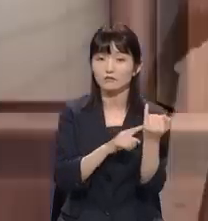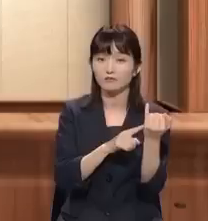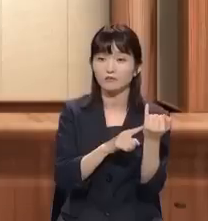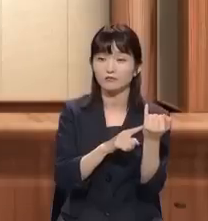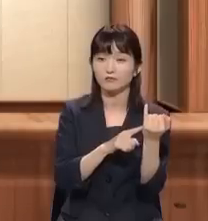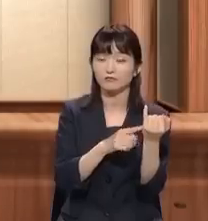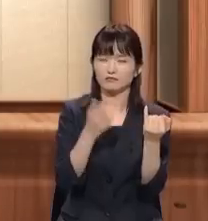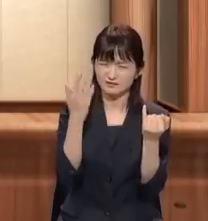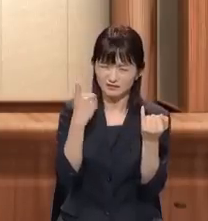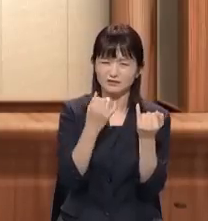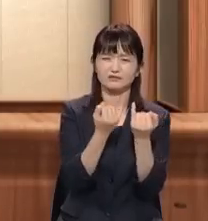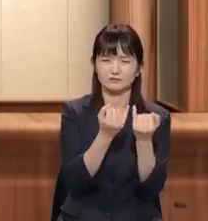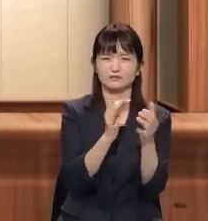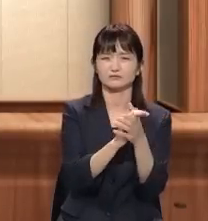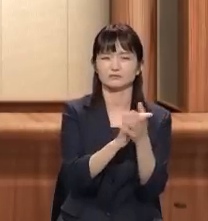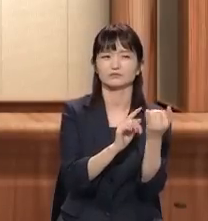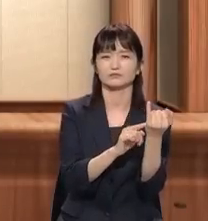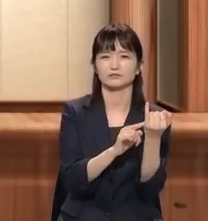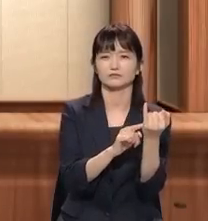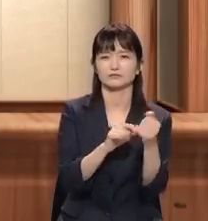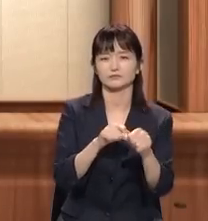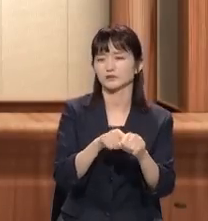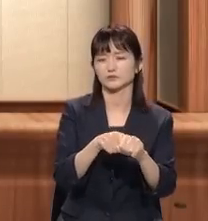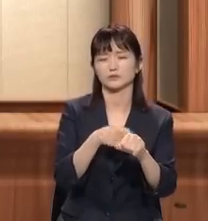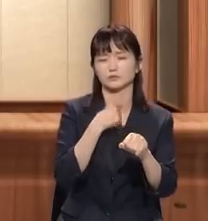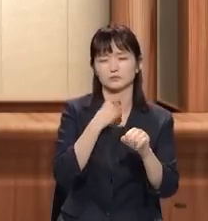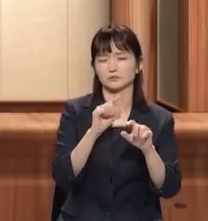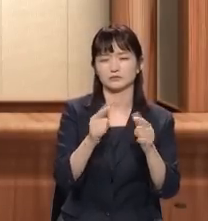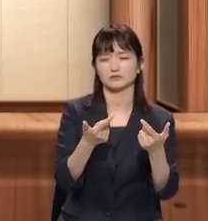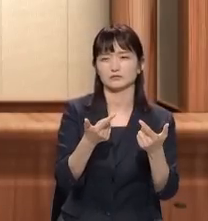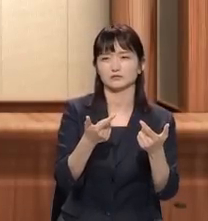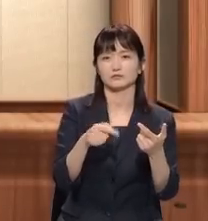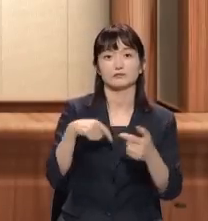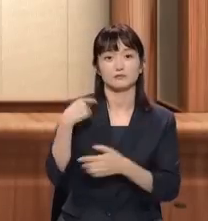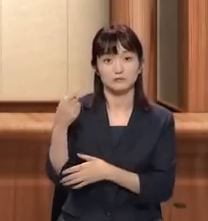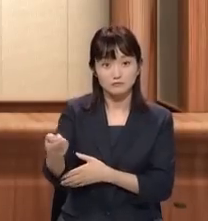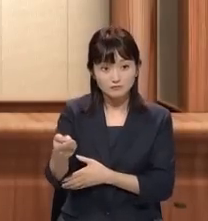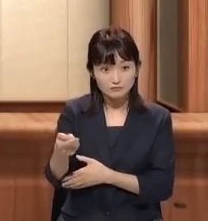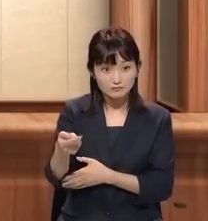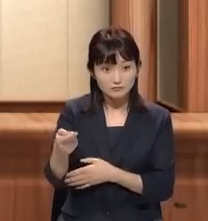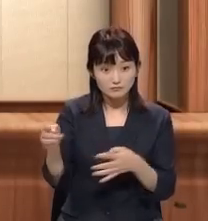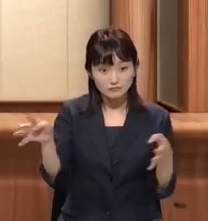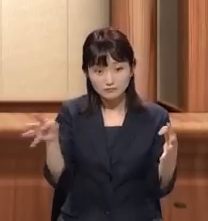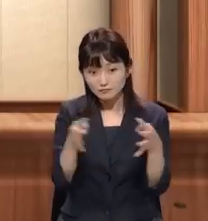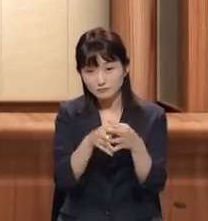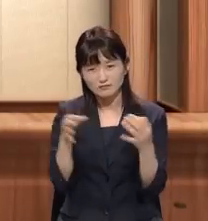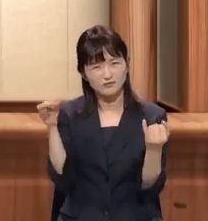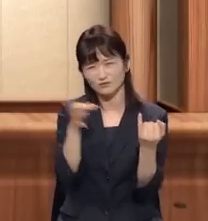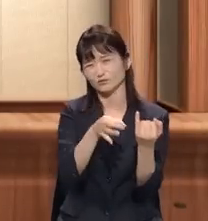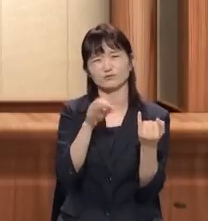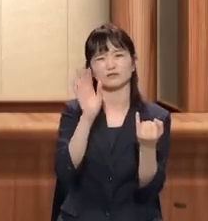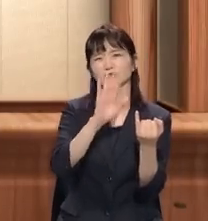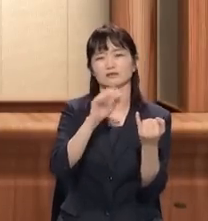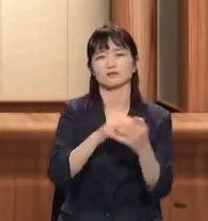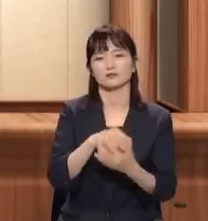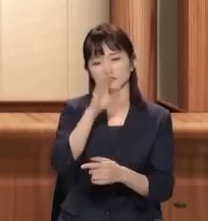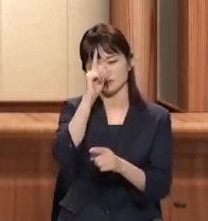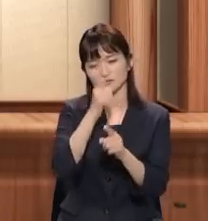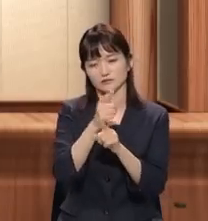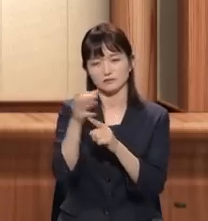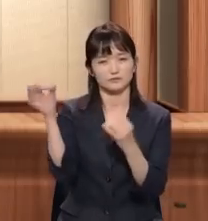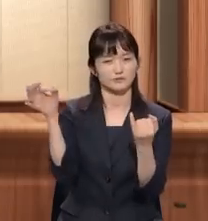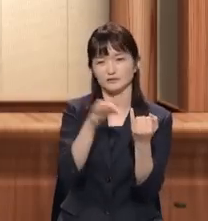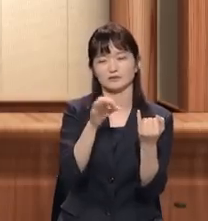여자친구 전 여자친구죠 이제 처벌 부론서까지 넣었어요 근데 그 뒤로 합의한 돈을 주지 않았습니다 치료비를 지급하지